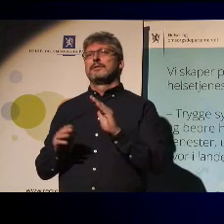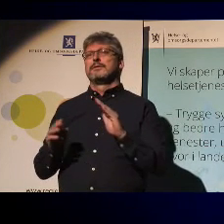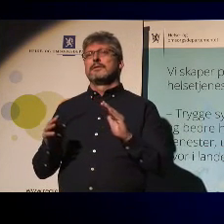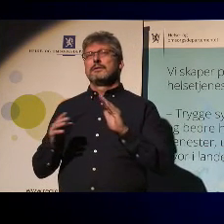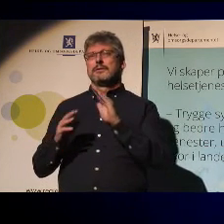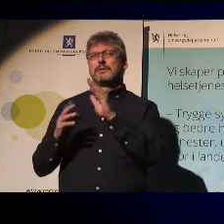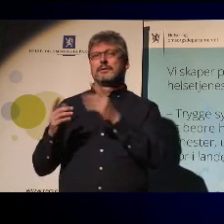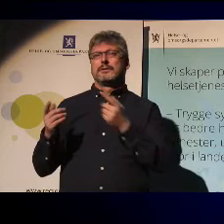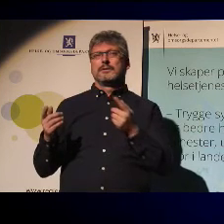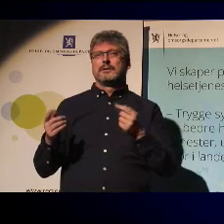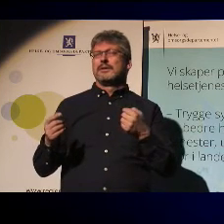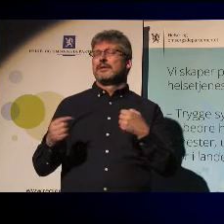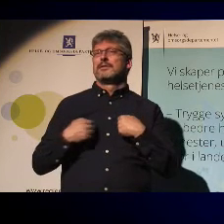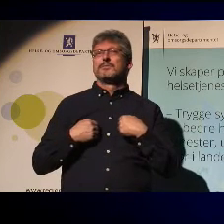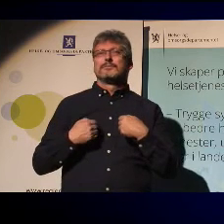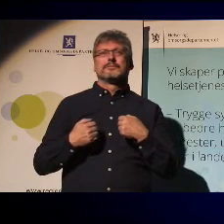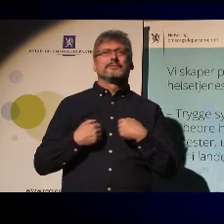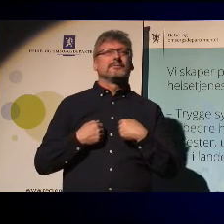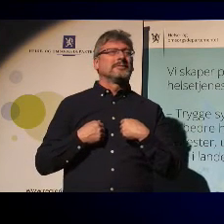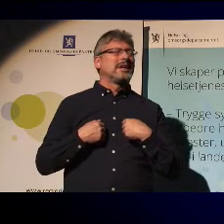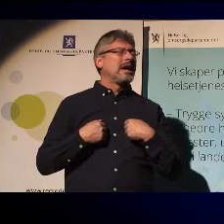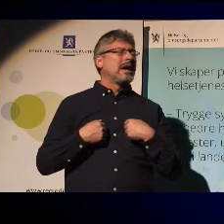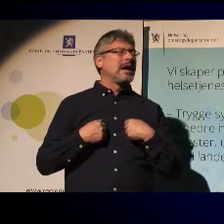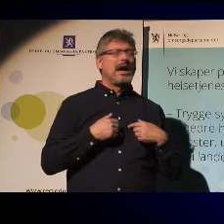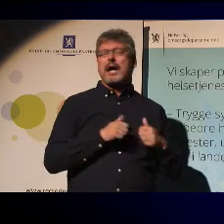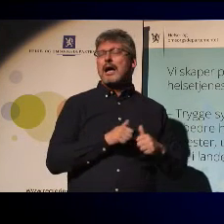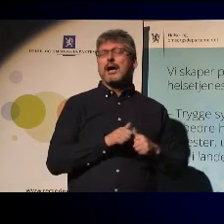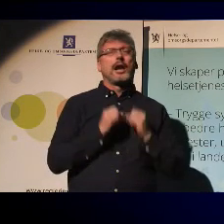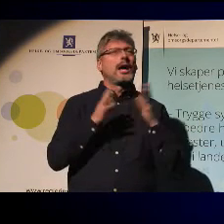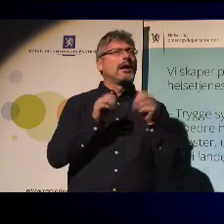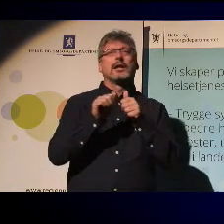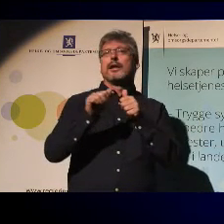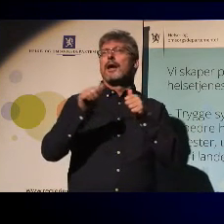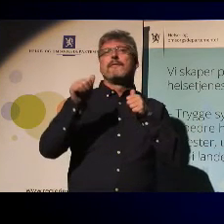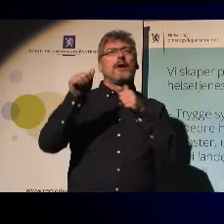Och jag hängde inte med.